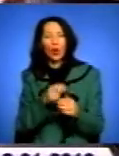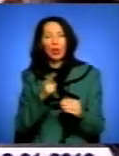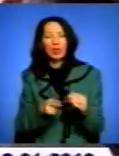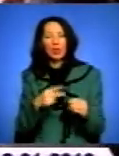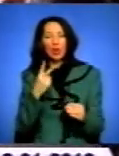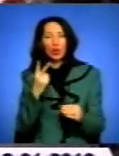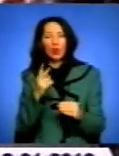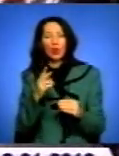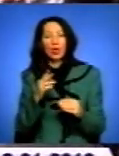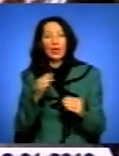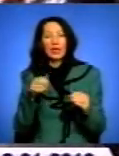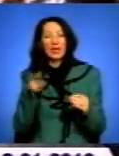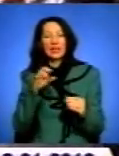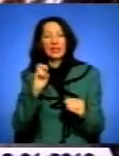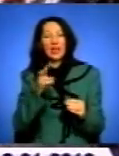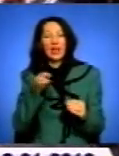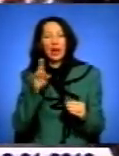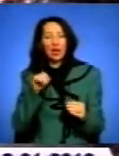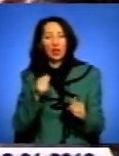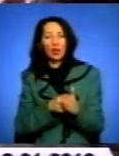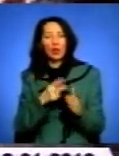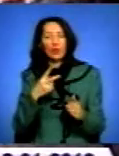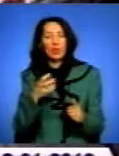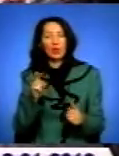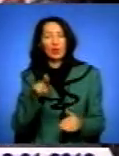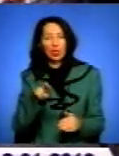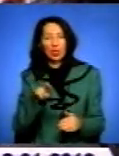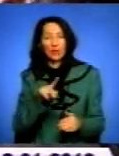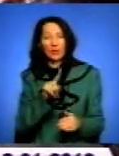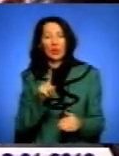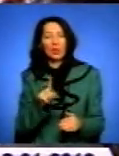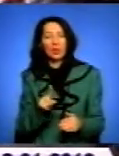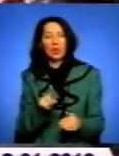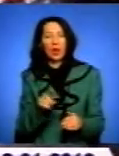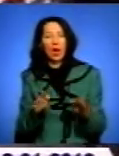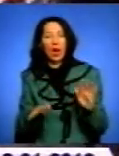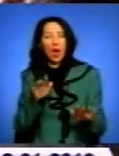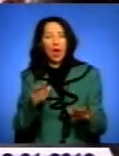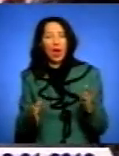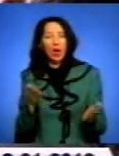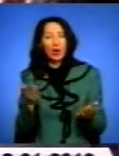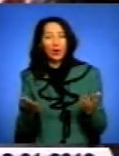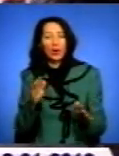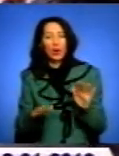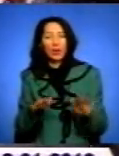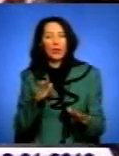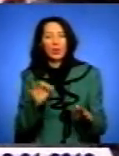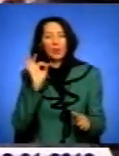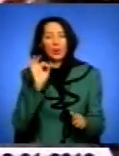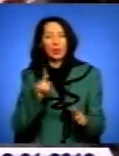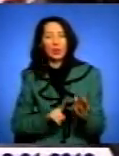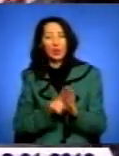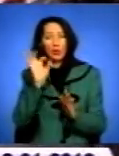другої декади, тобто до 20 січня, з коливаннями температурних показників і в окремі дні